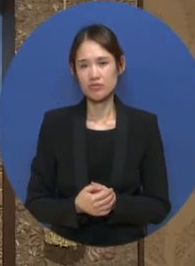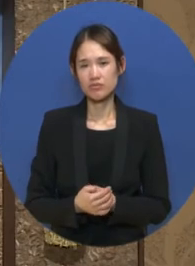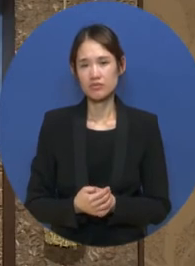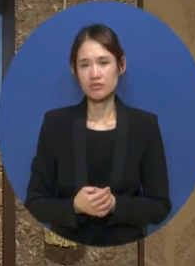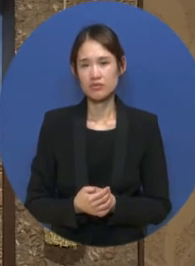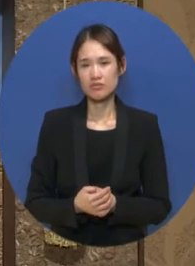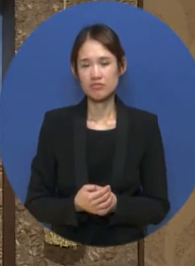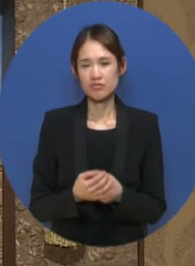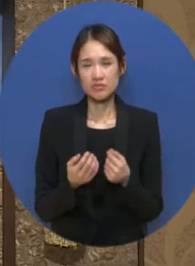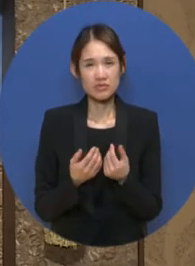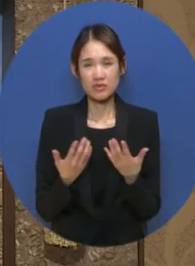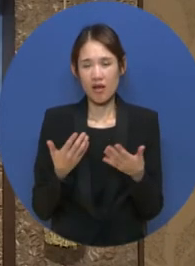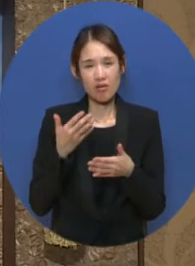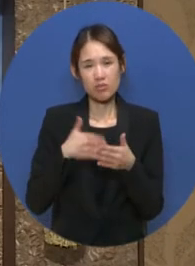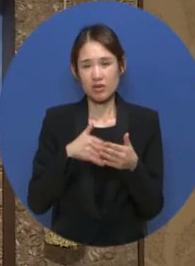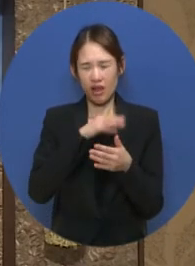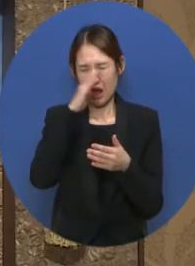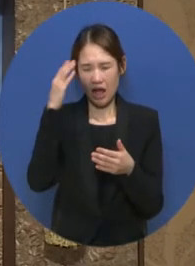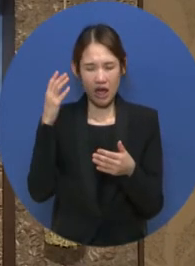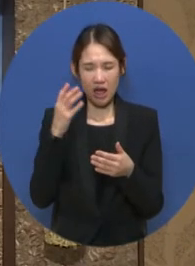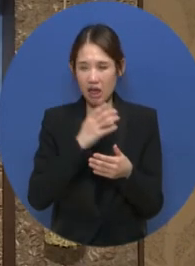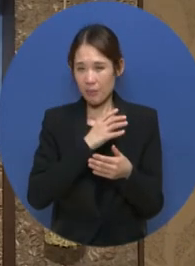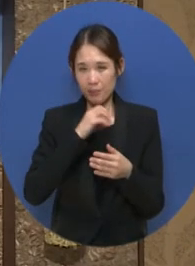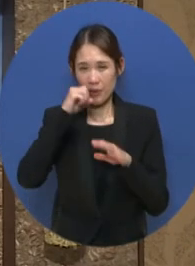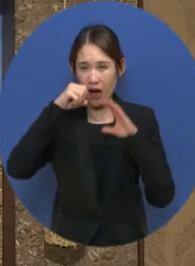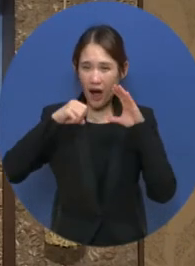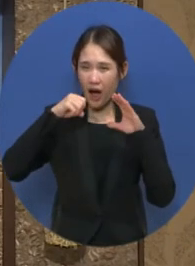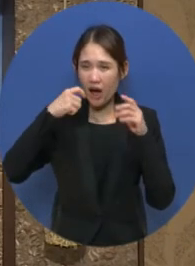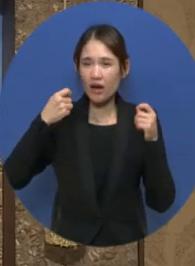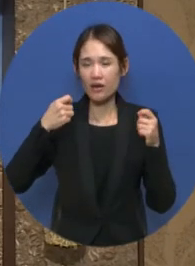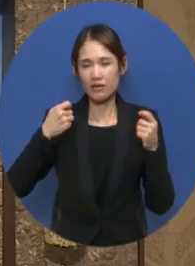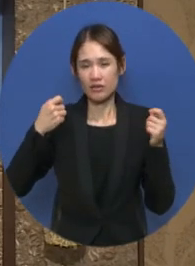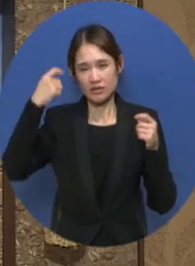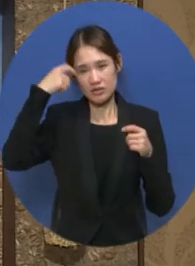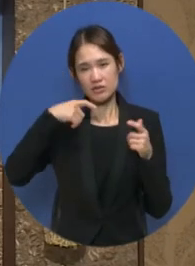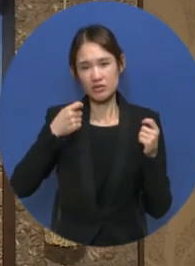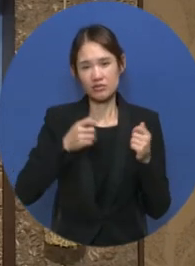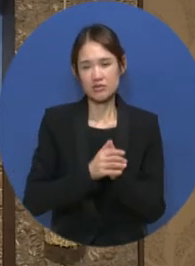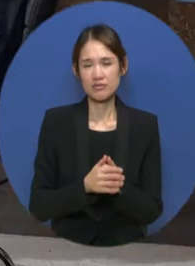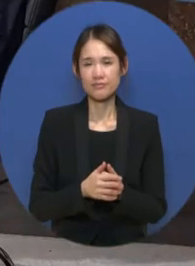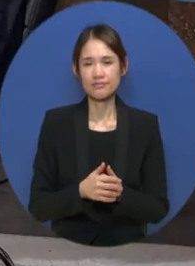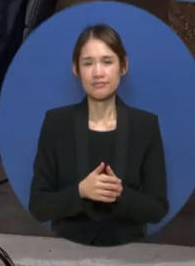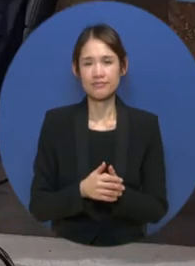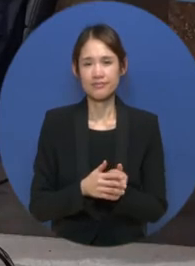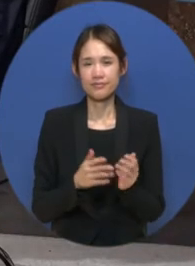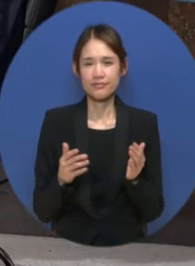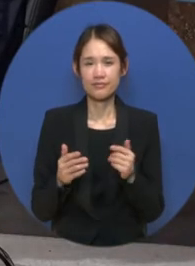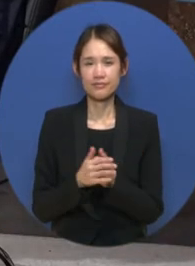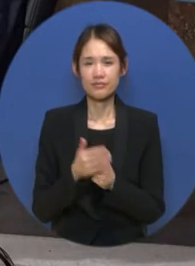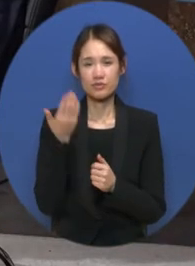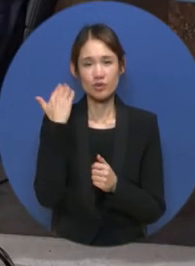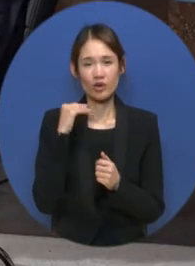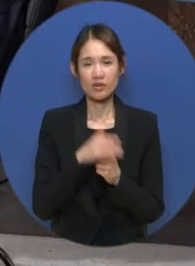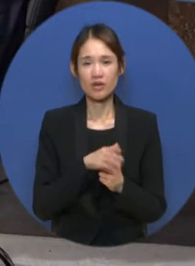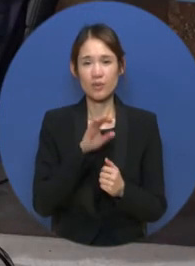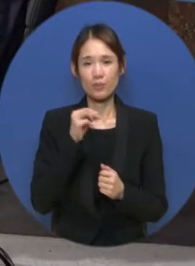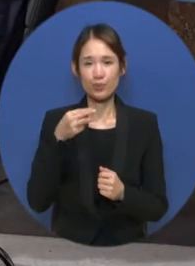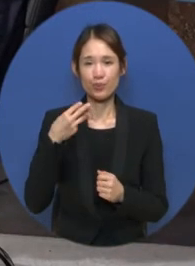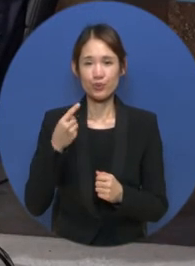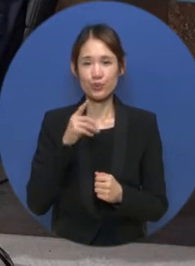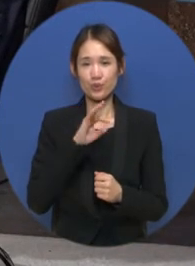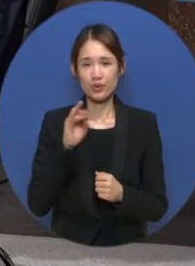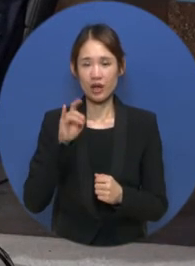여과 없이 그냥 노출을 되는거 에서 생산하는 좋게 문제들입니다 그 최근엔 왜 포토 라인의